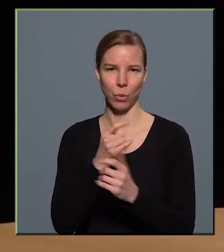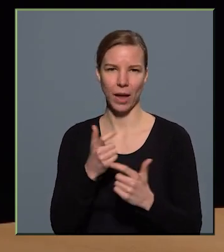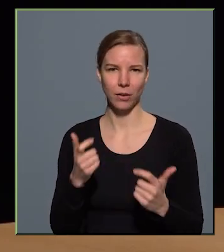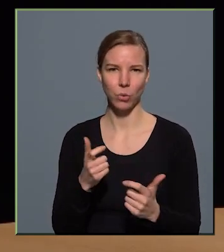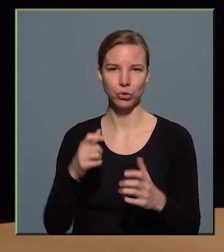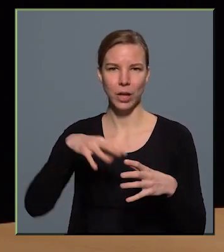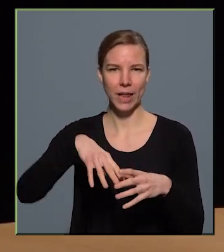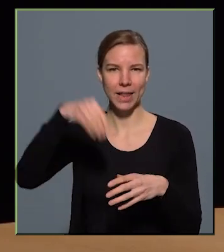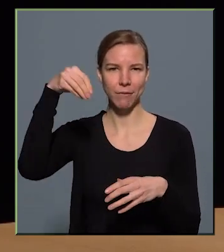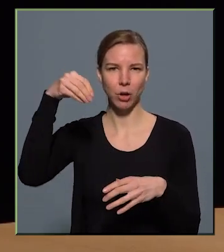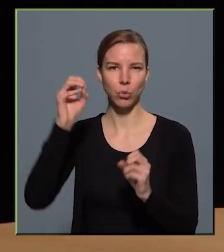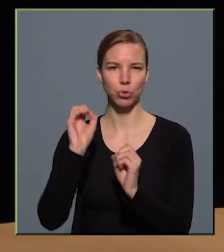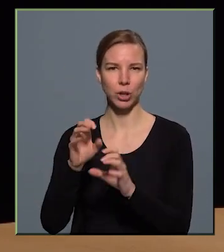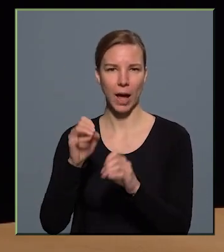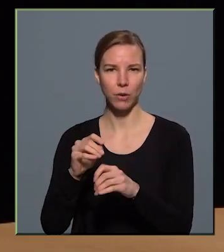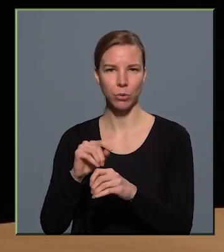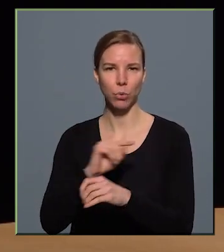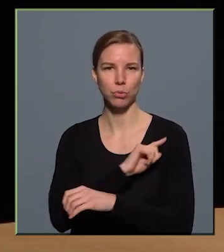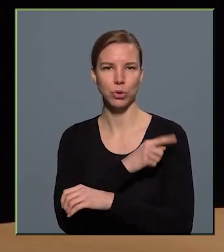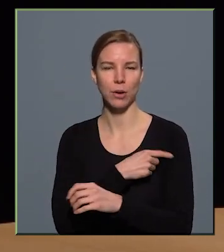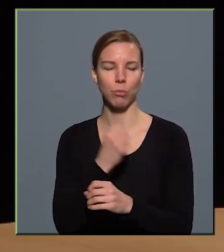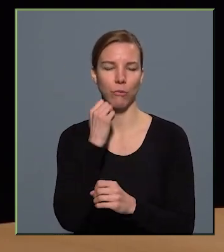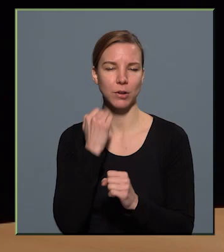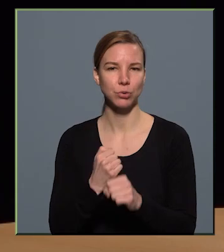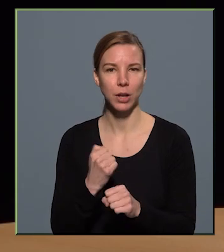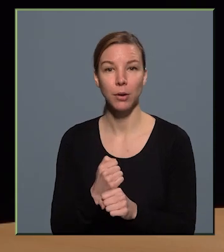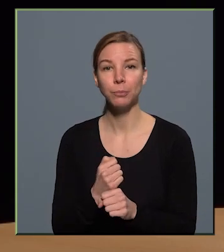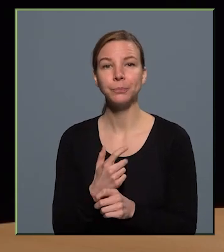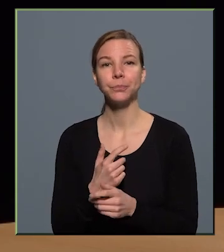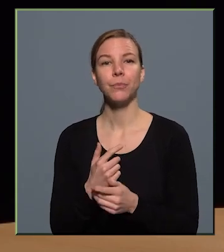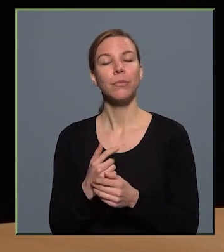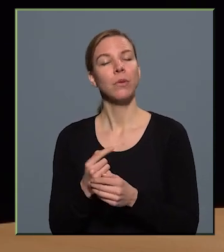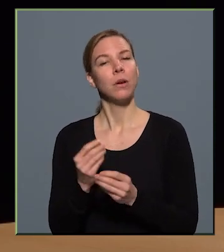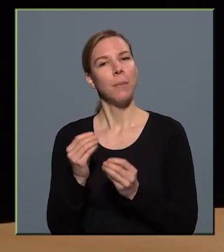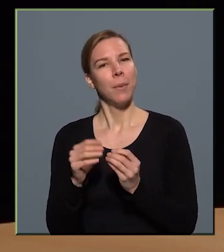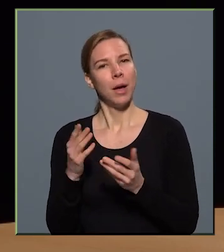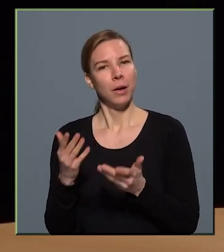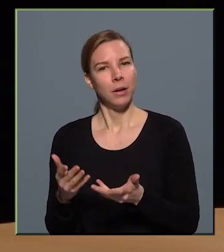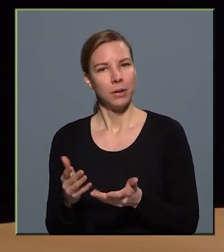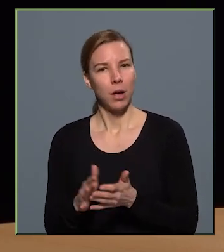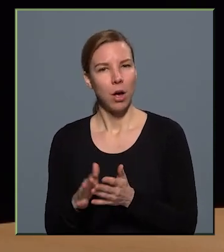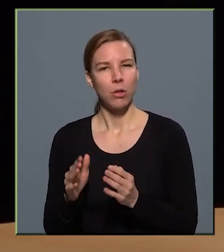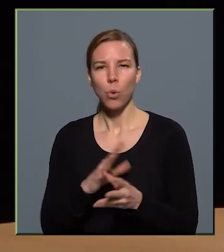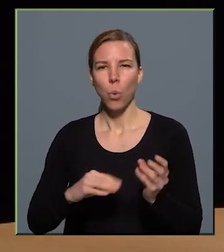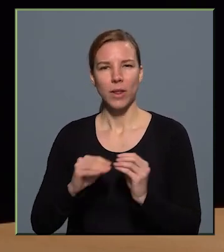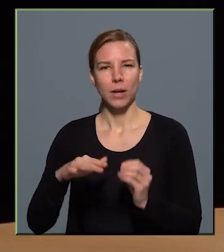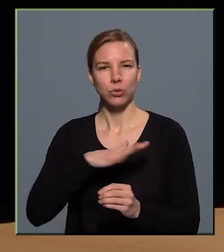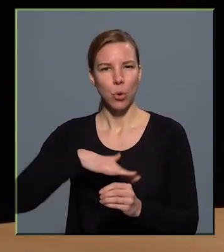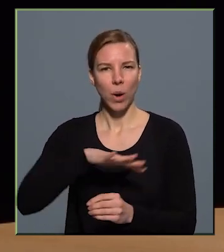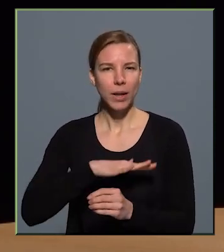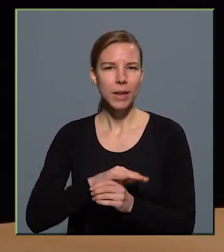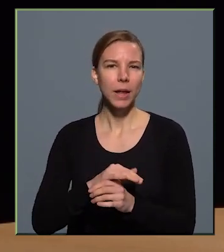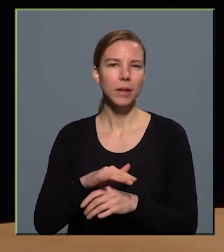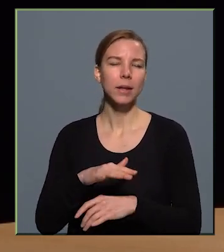szivattyús tározós erőművet építsünk. Hozzátéve azt az összes környezeti,